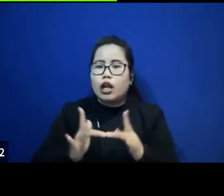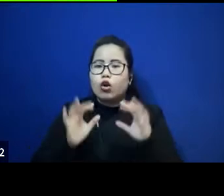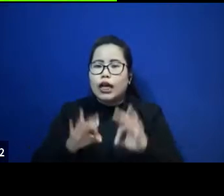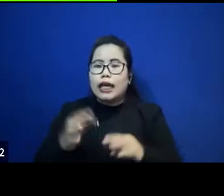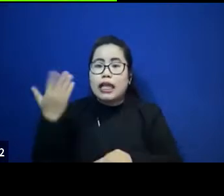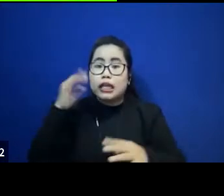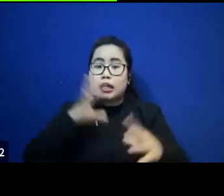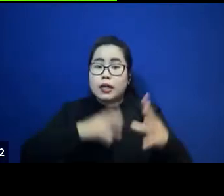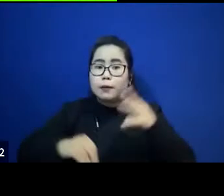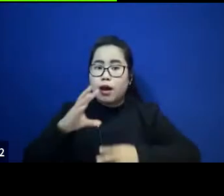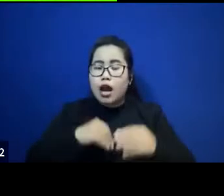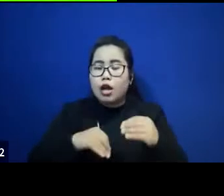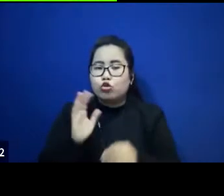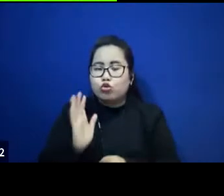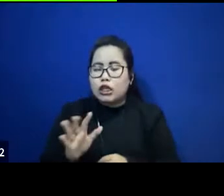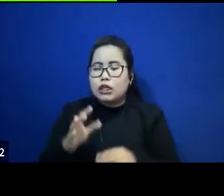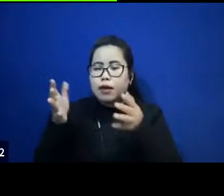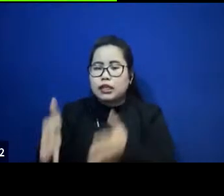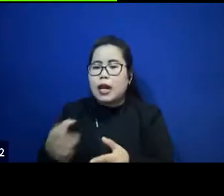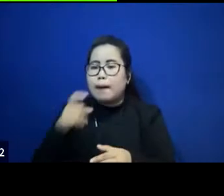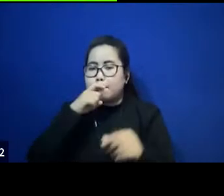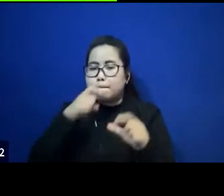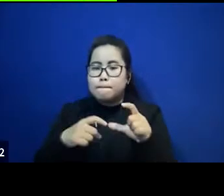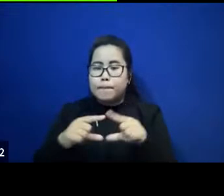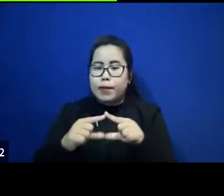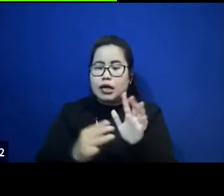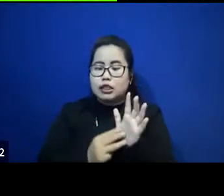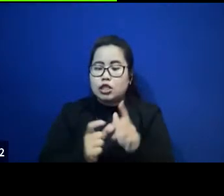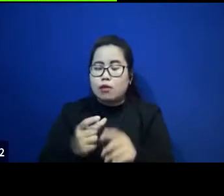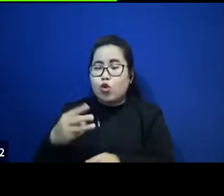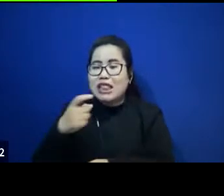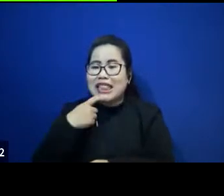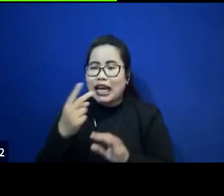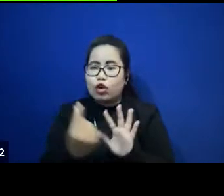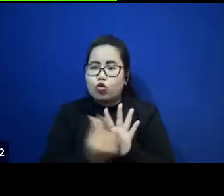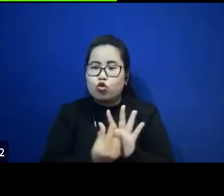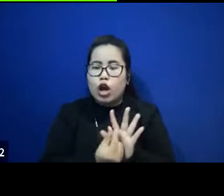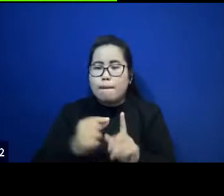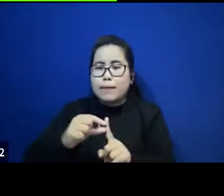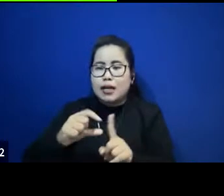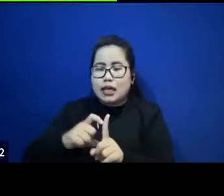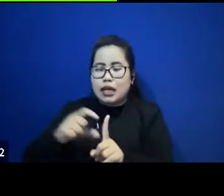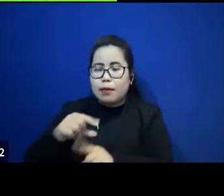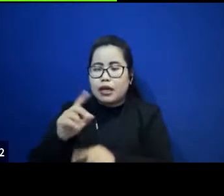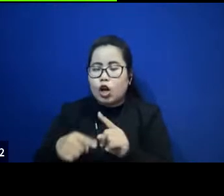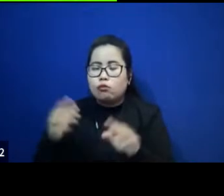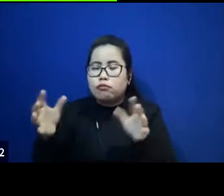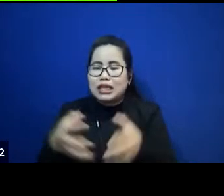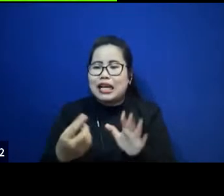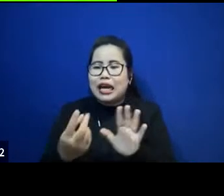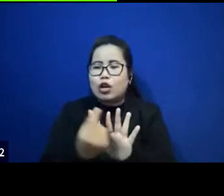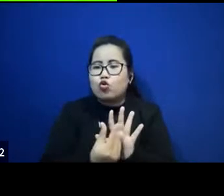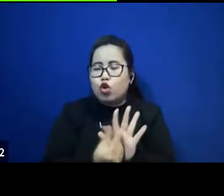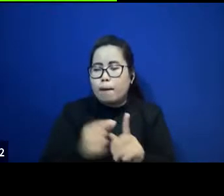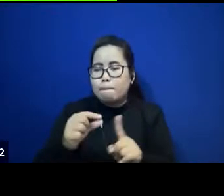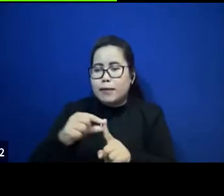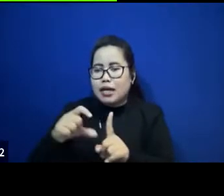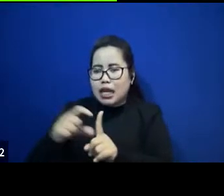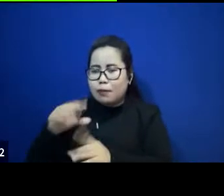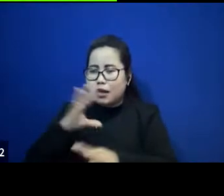di bagian nya Pak Samuel Eto'o terkait dengan RUU PDP setiap bagian dari er up DP tersebut sudah dibahas